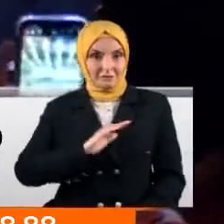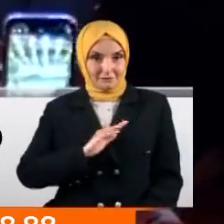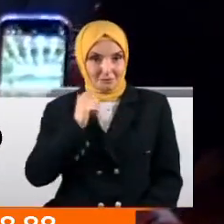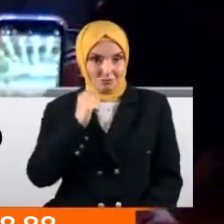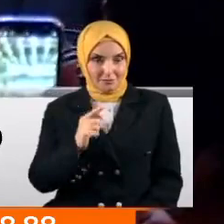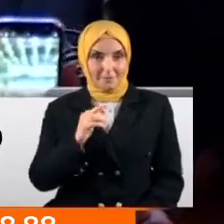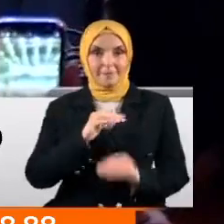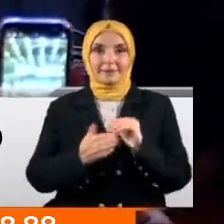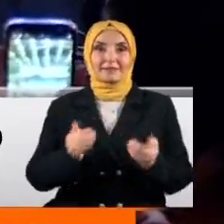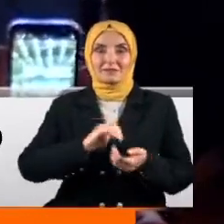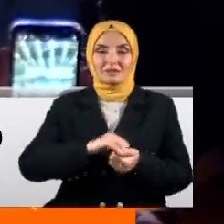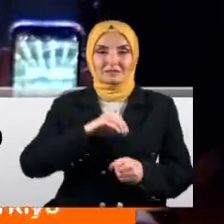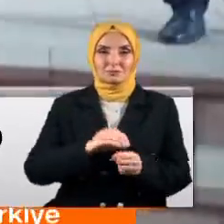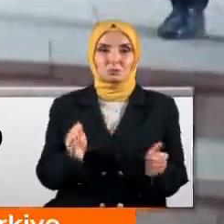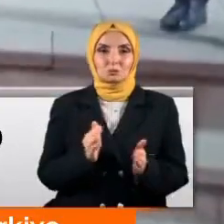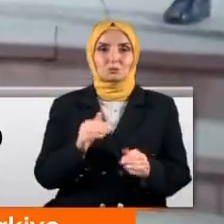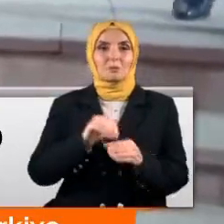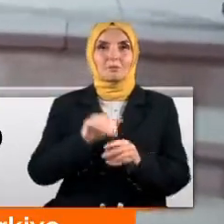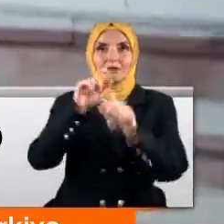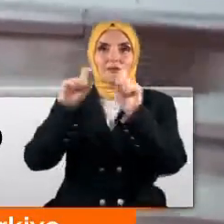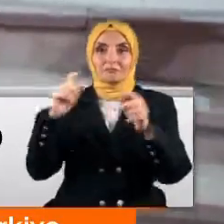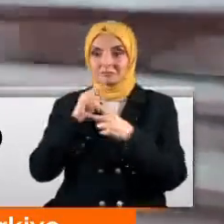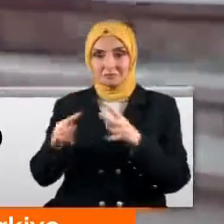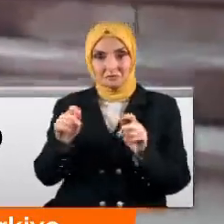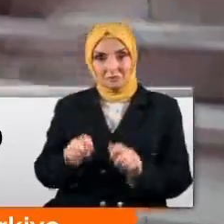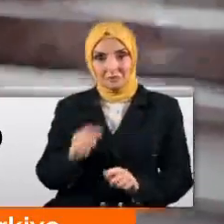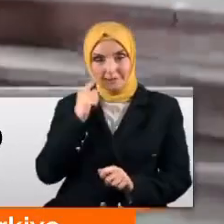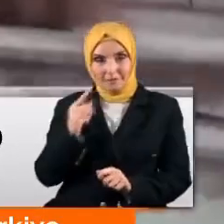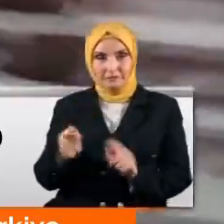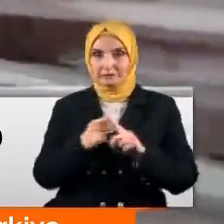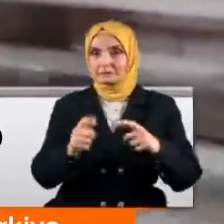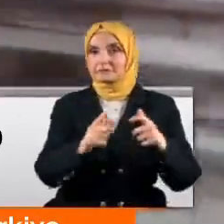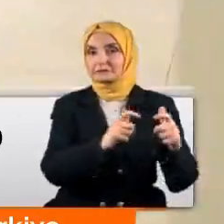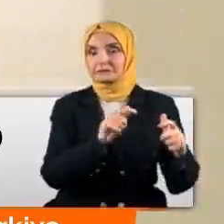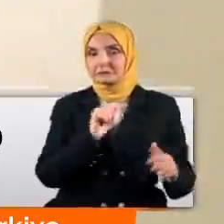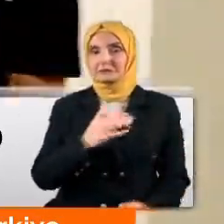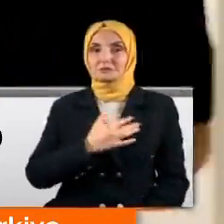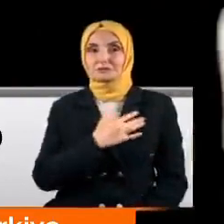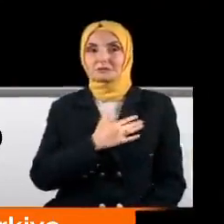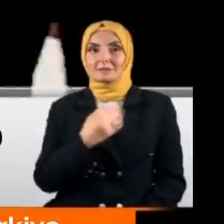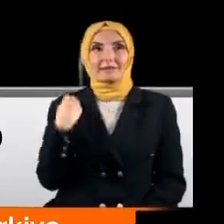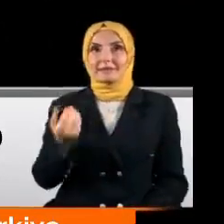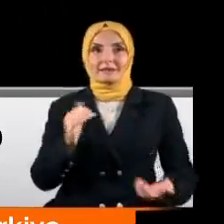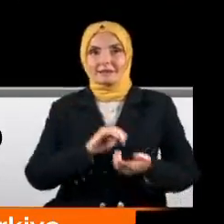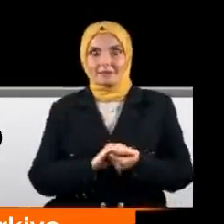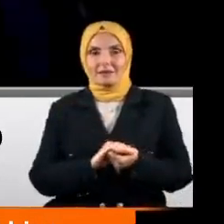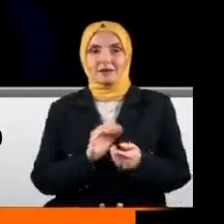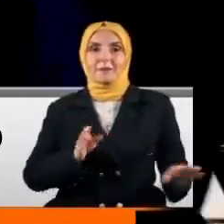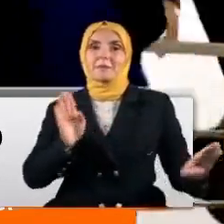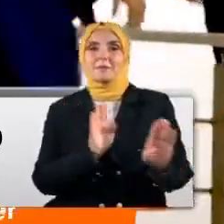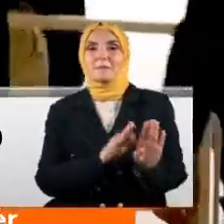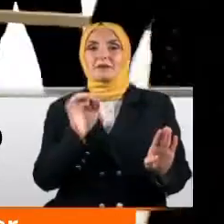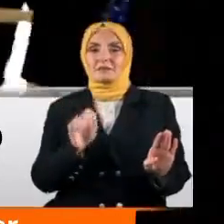'ndan gelen açıklamalar kulislerde CHP ile yeni bir ittifaka kapıları erkenden kapatıyorlar şeklinde